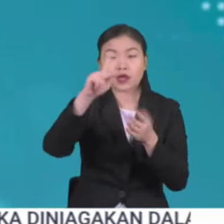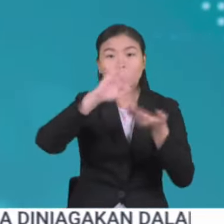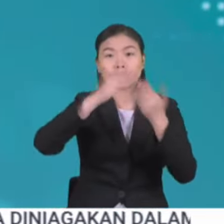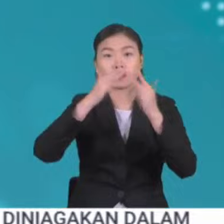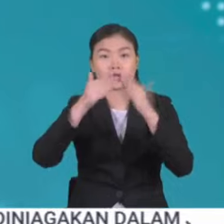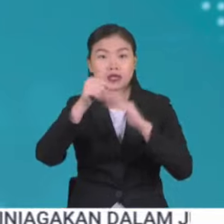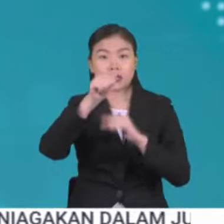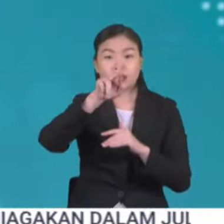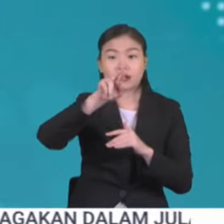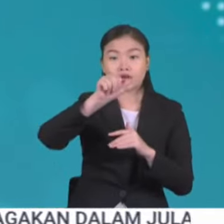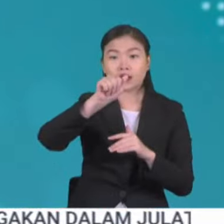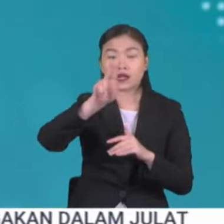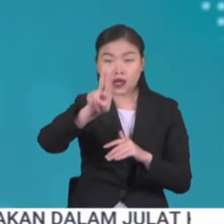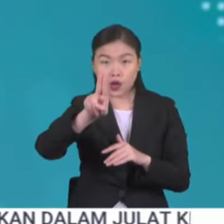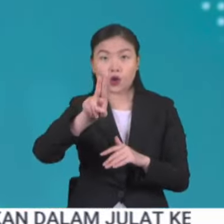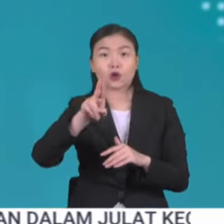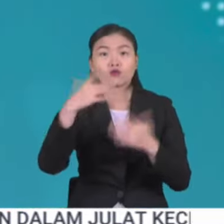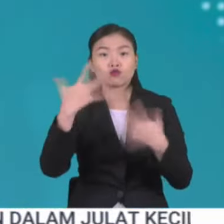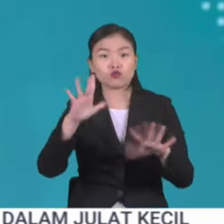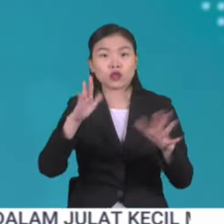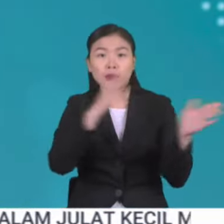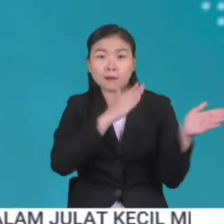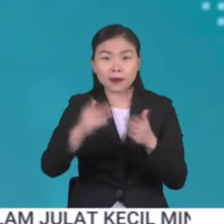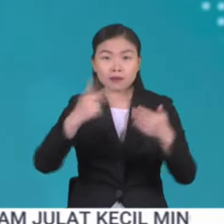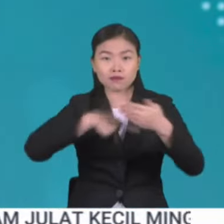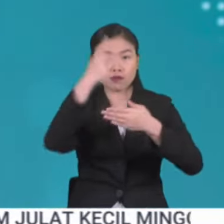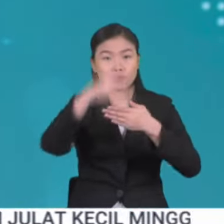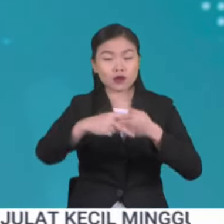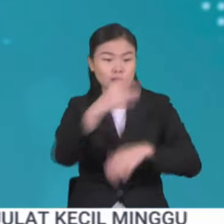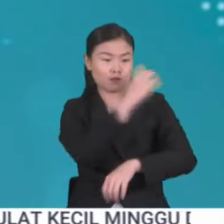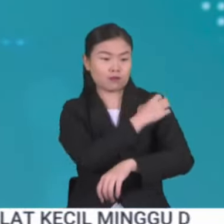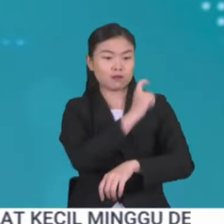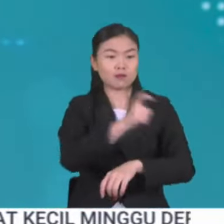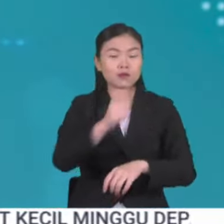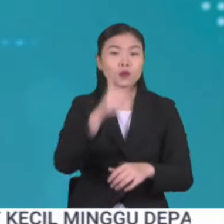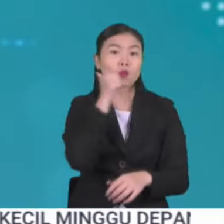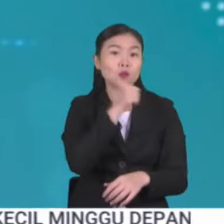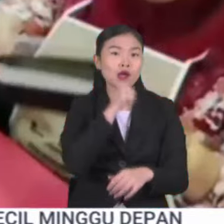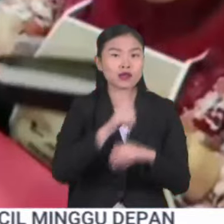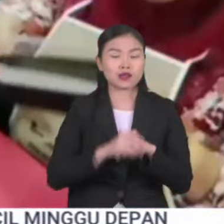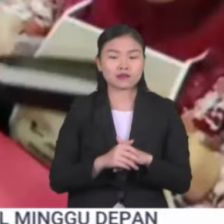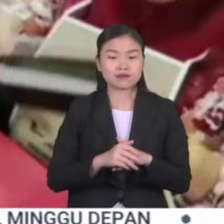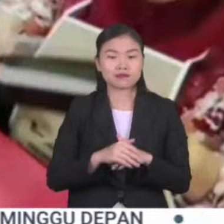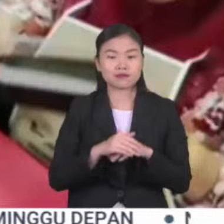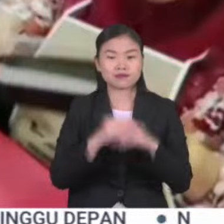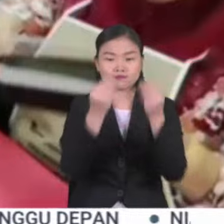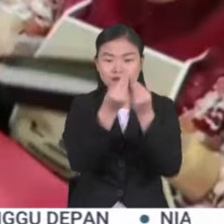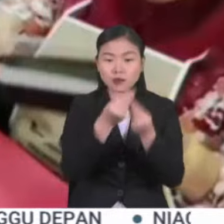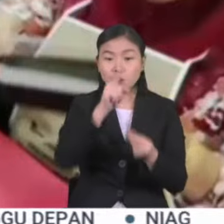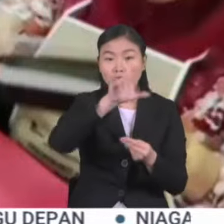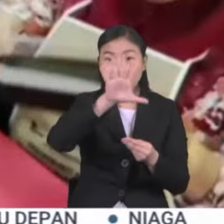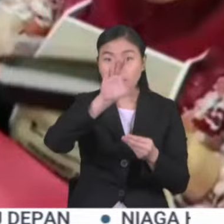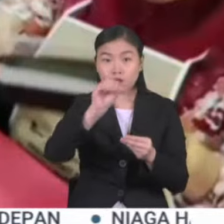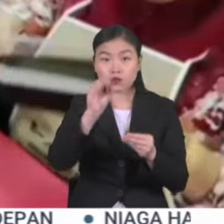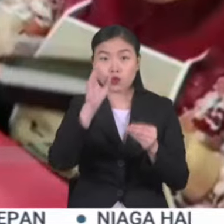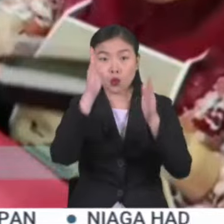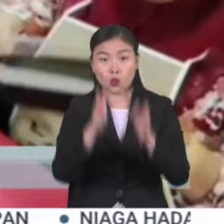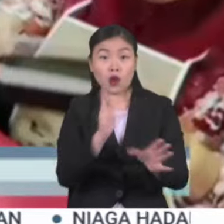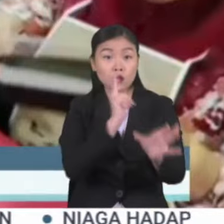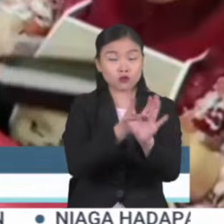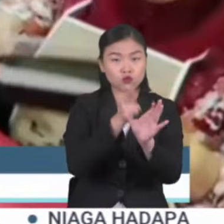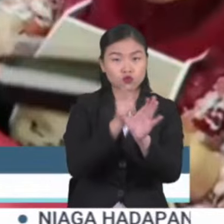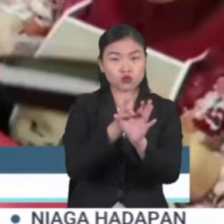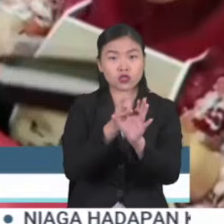Arau telah melaksanakan program pemerkasaan wanita luar biasa. Seramai 150 peserta dari Parlimen Arau